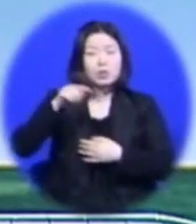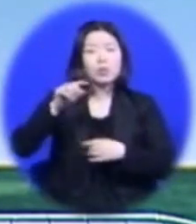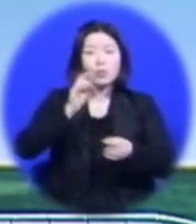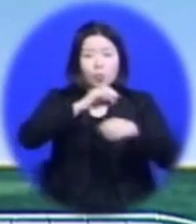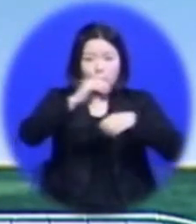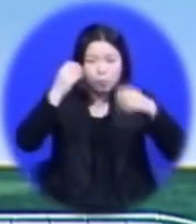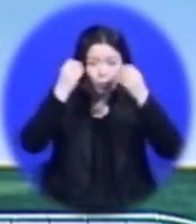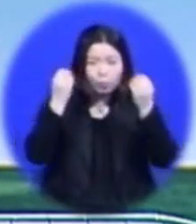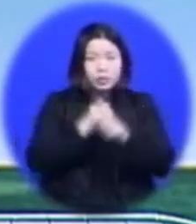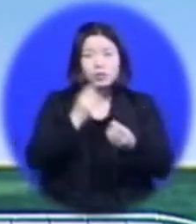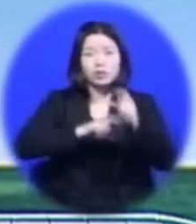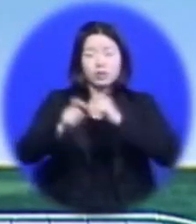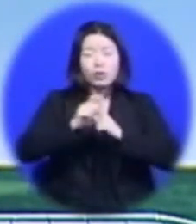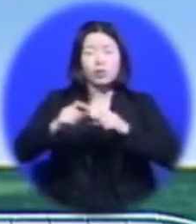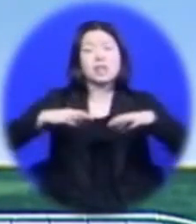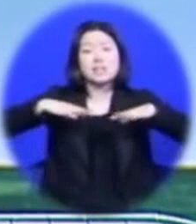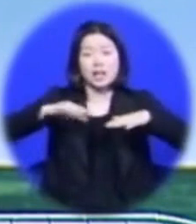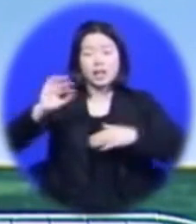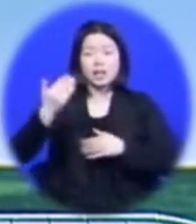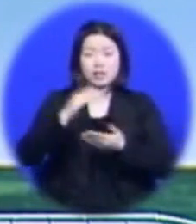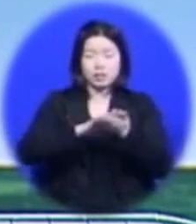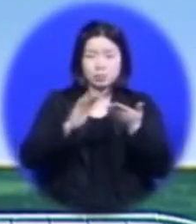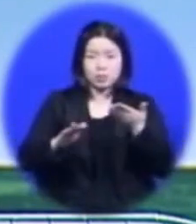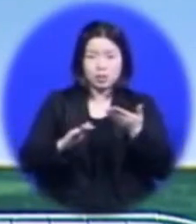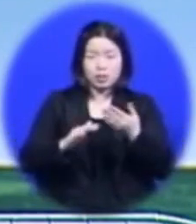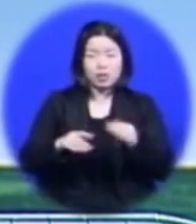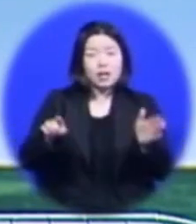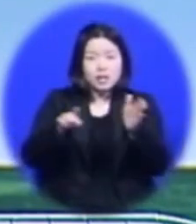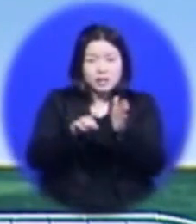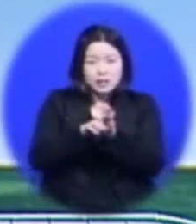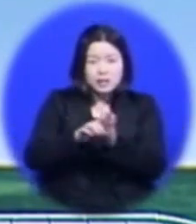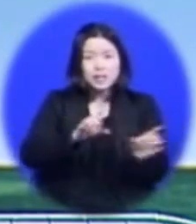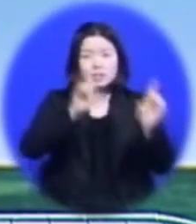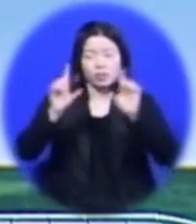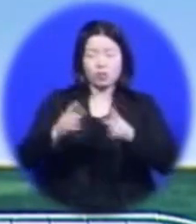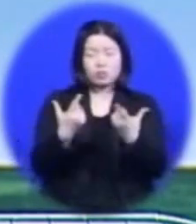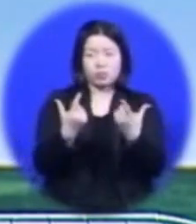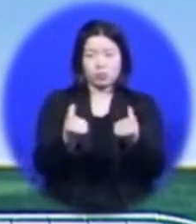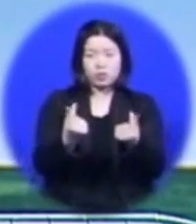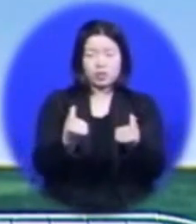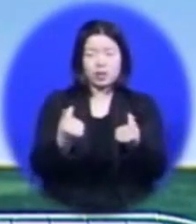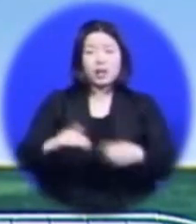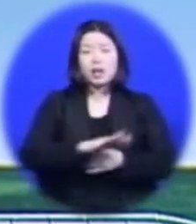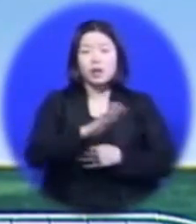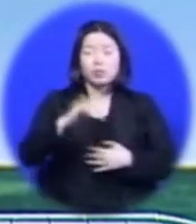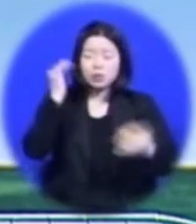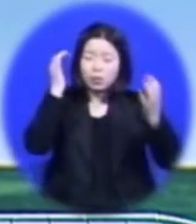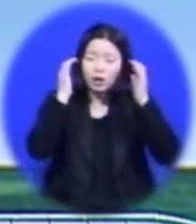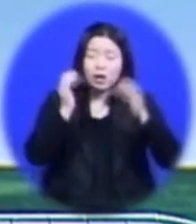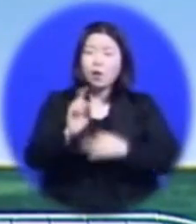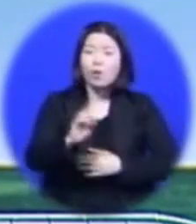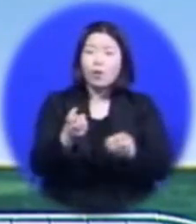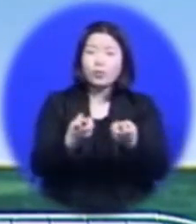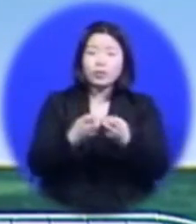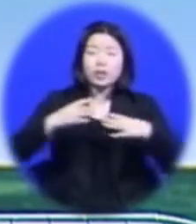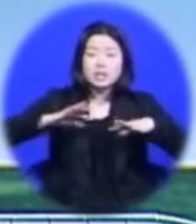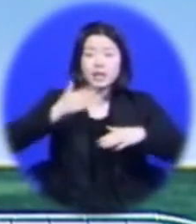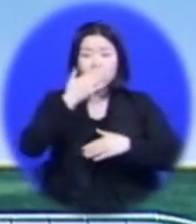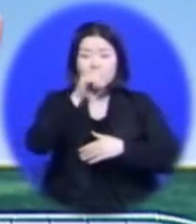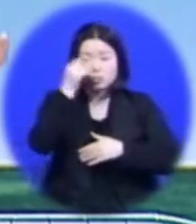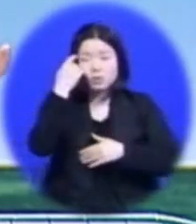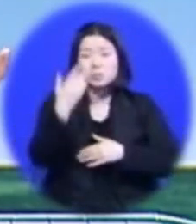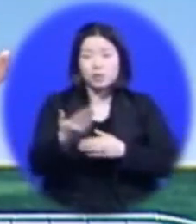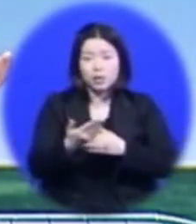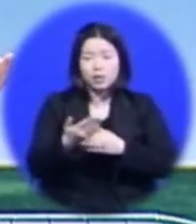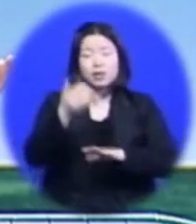된다는 거죠. 여러분 신앙생활도 똑같습니다. 우리가 환난을 어떻게 자랑할 수 있습니까? 결과가